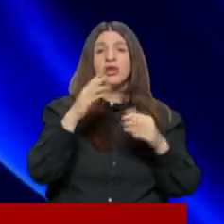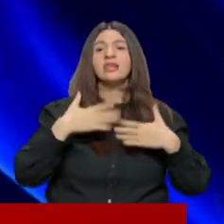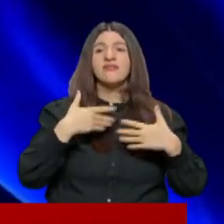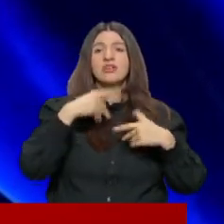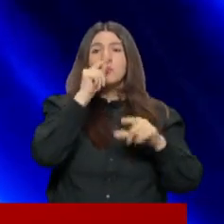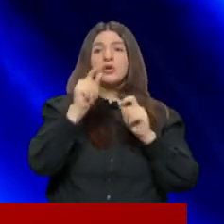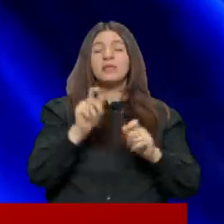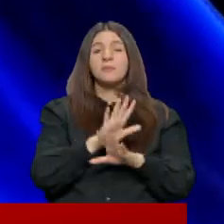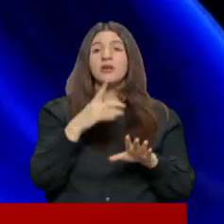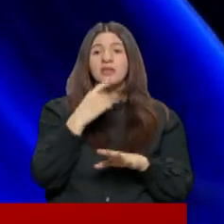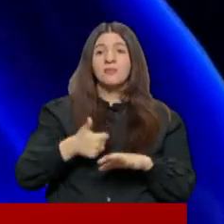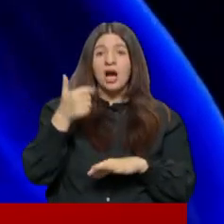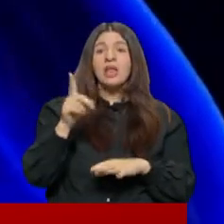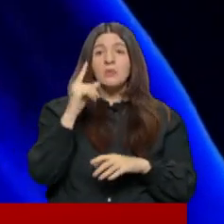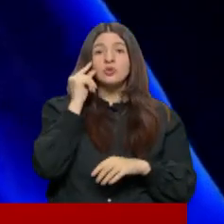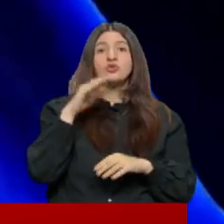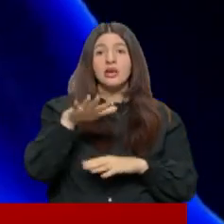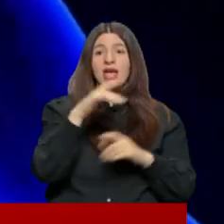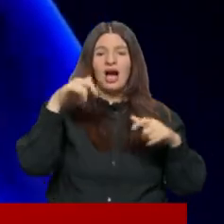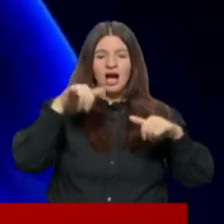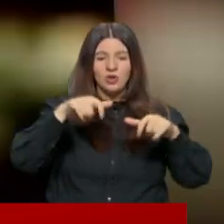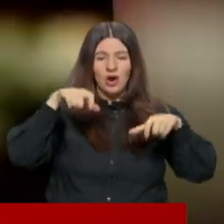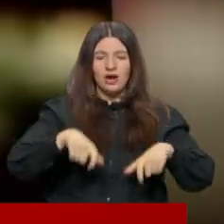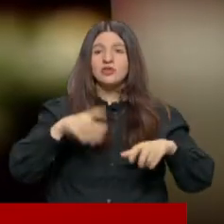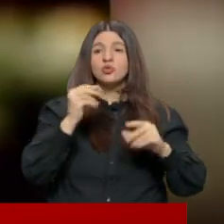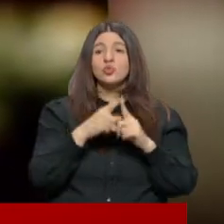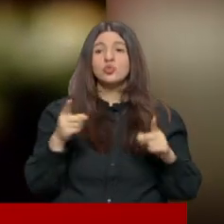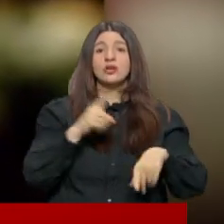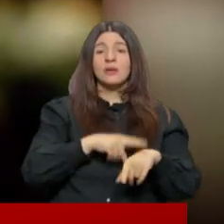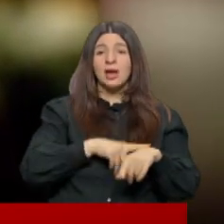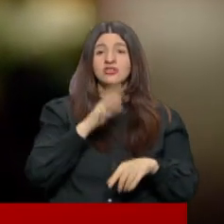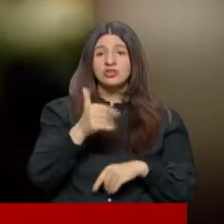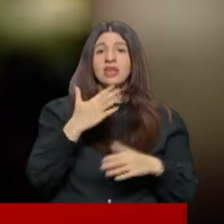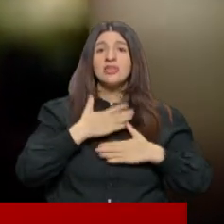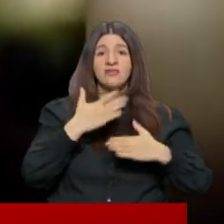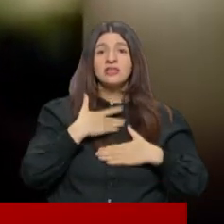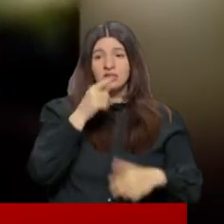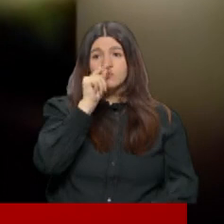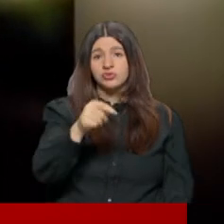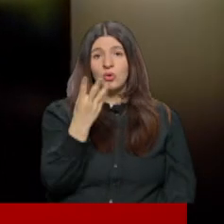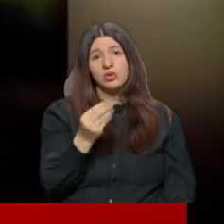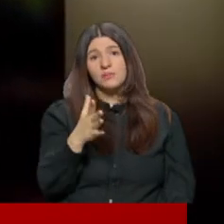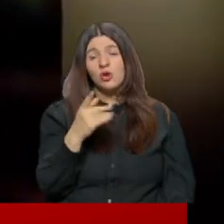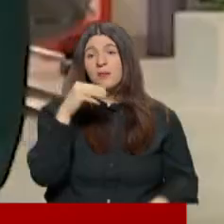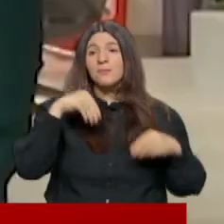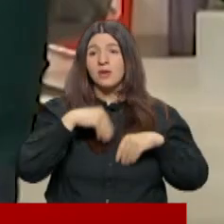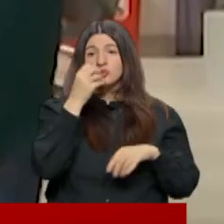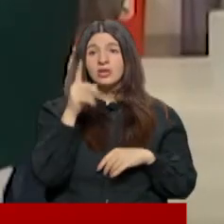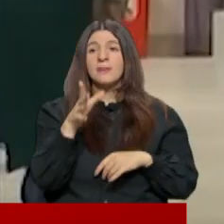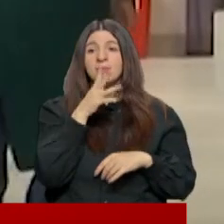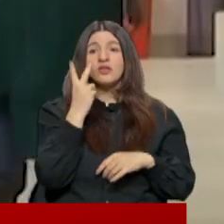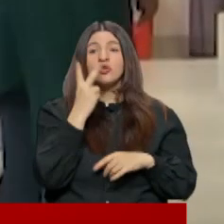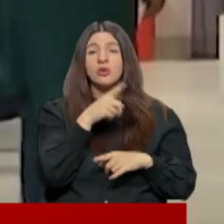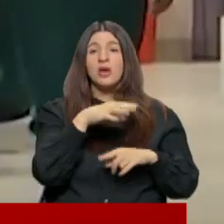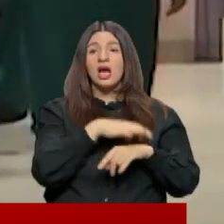yoluyla bulaşmıyor dedi ama uzmanlara göre aynı ortamda uzun vakit geçiren kişiler de solunum yoluyla da bulaşabiliyor maymun çiçeği. Bilindiği